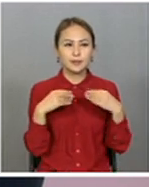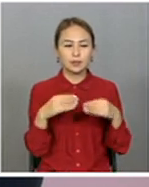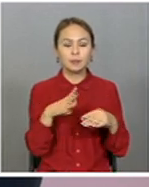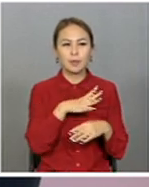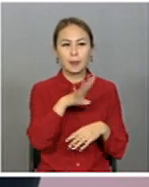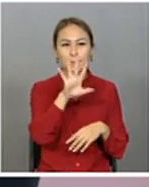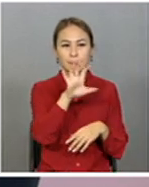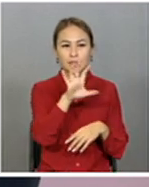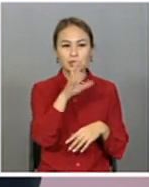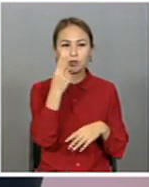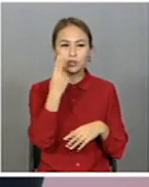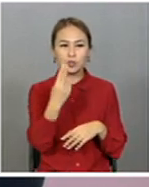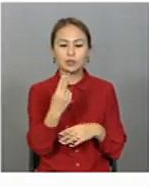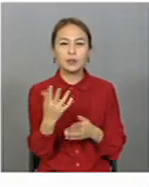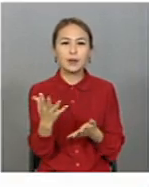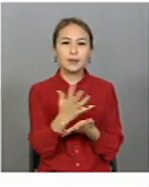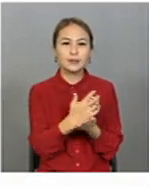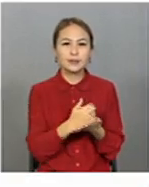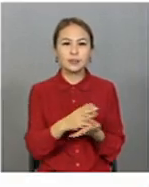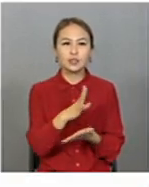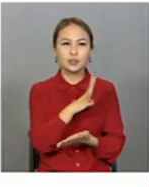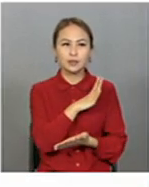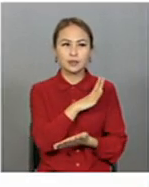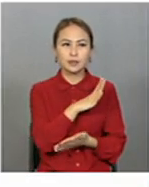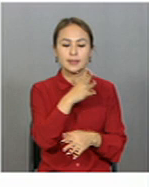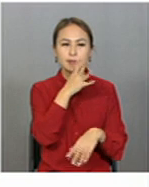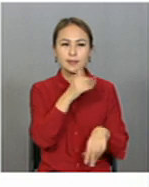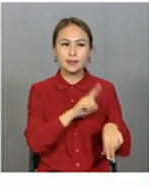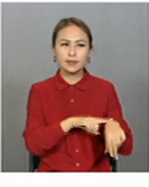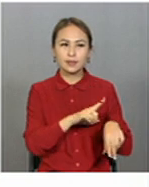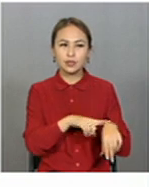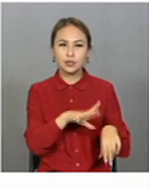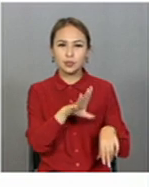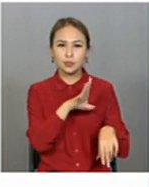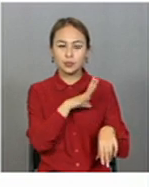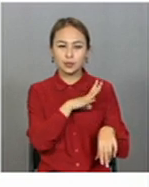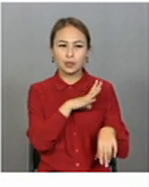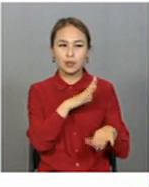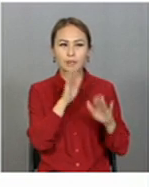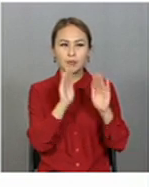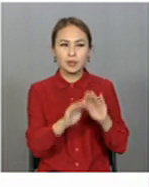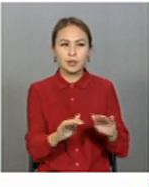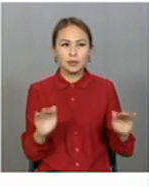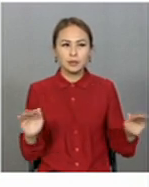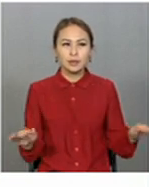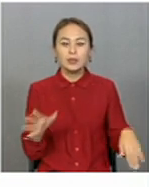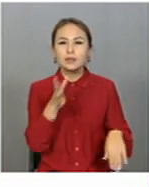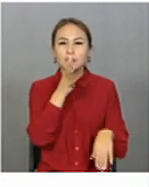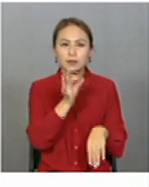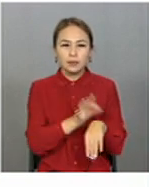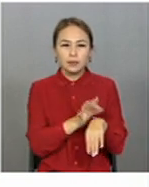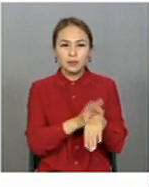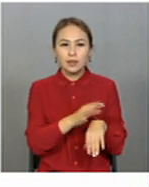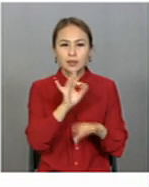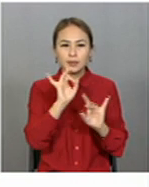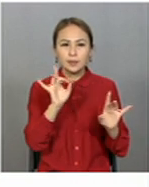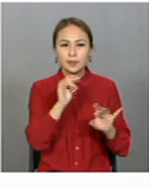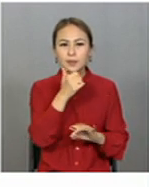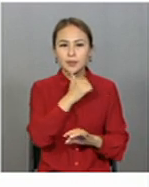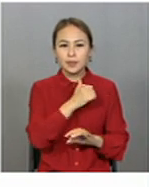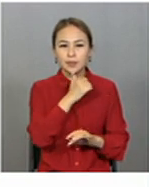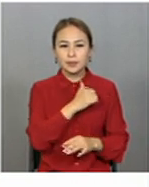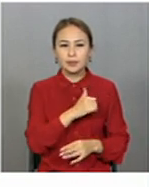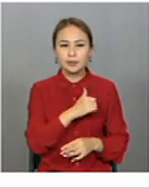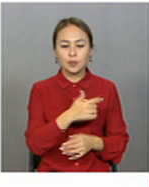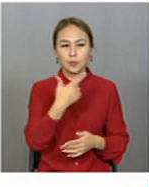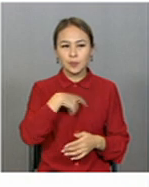500 центнер астық жиналды. Сағат неше болды? Балалар, сағатты айтып көрейік.